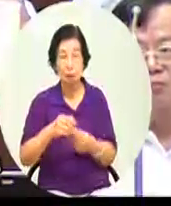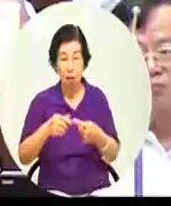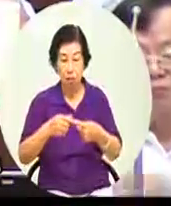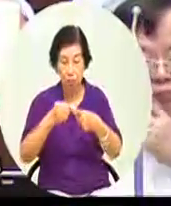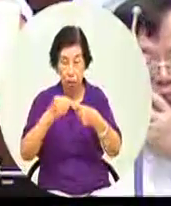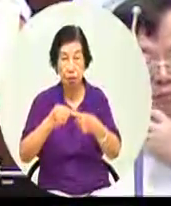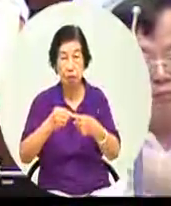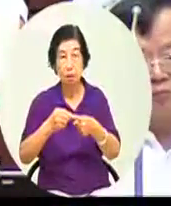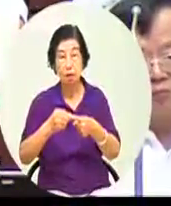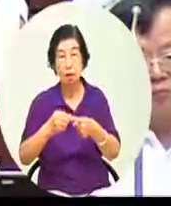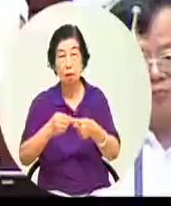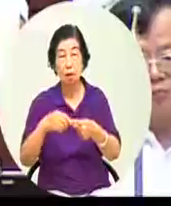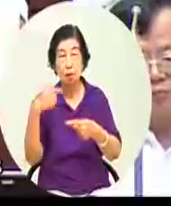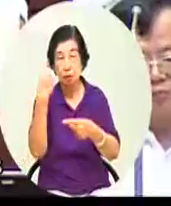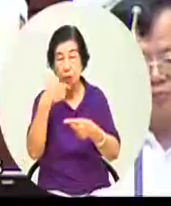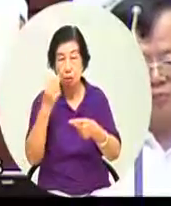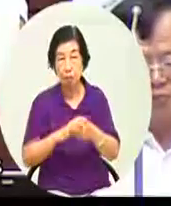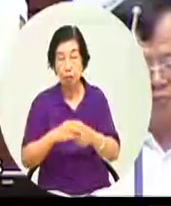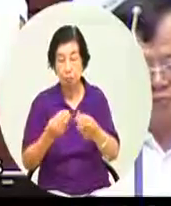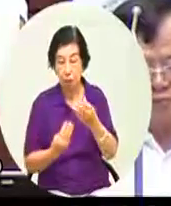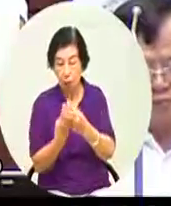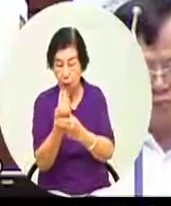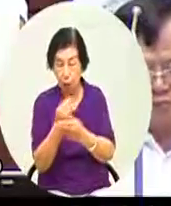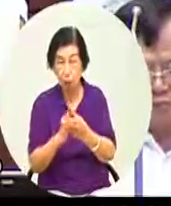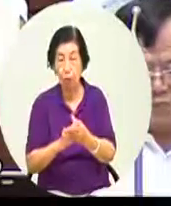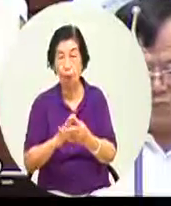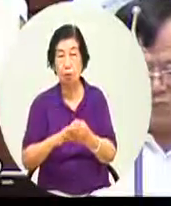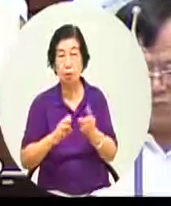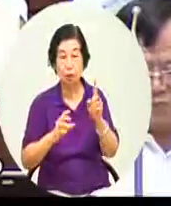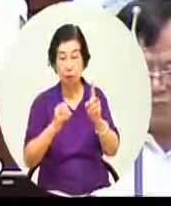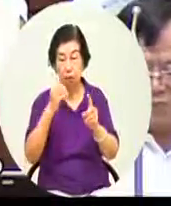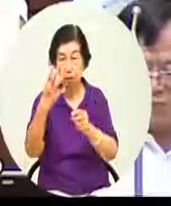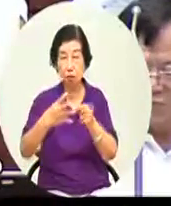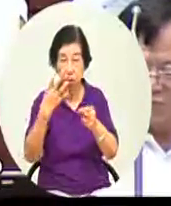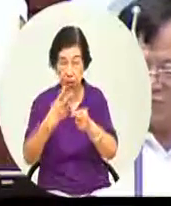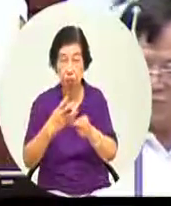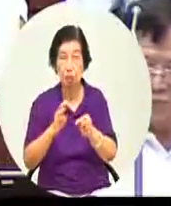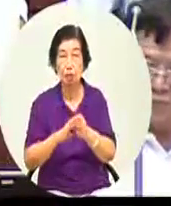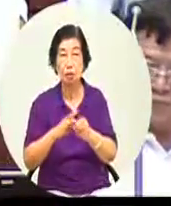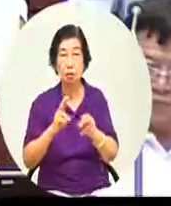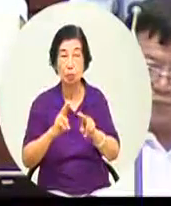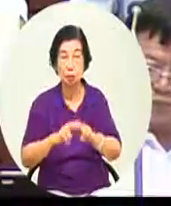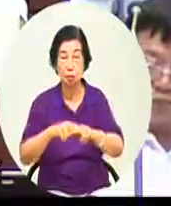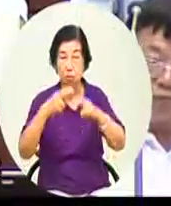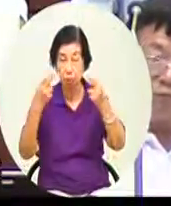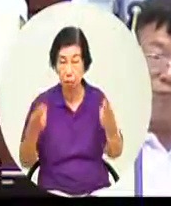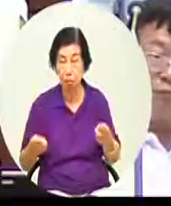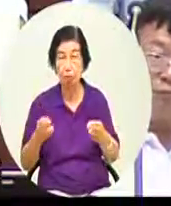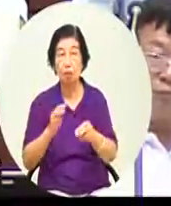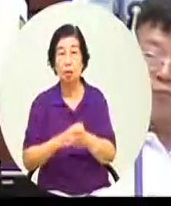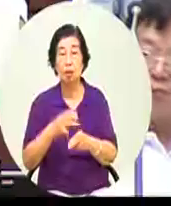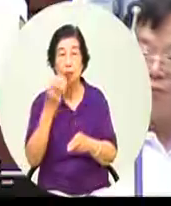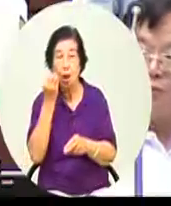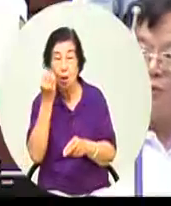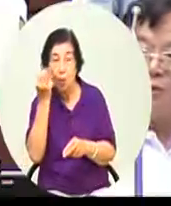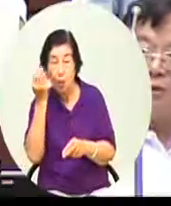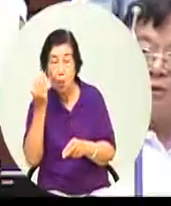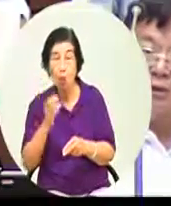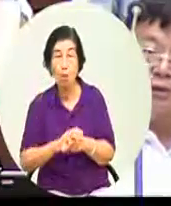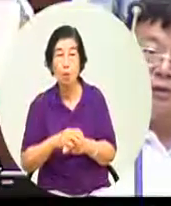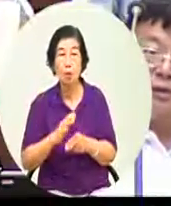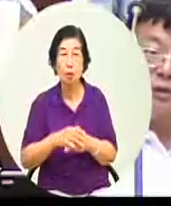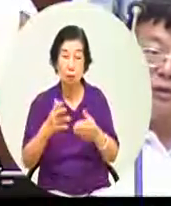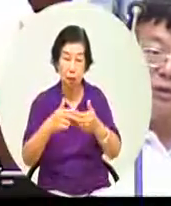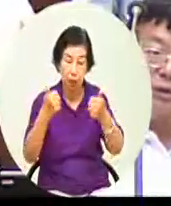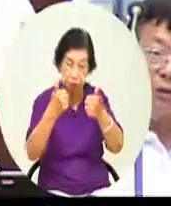在104年就开就已经开始了。 对， 啊，所以那个时阵，有邀这个六龟观光休闲协会，哈，啊，各有相关的单